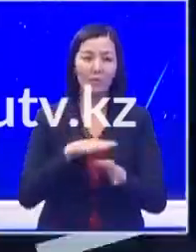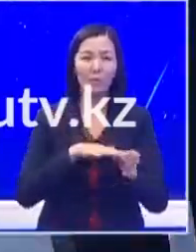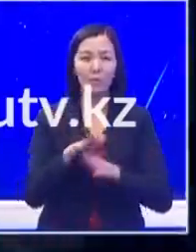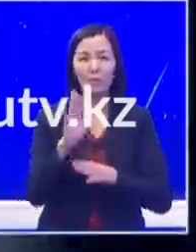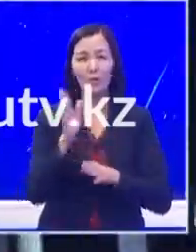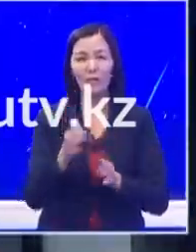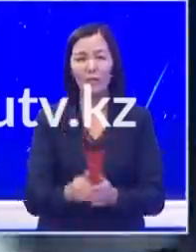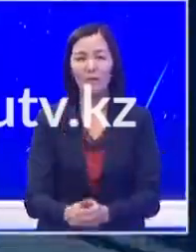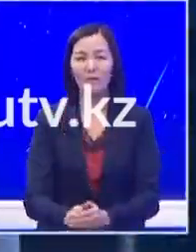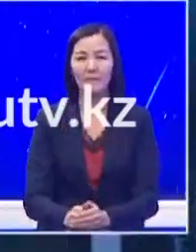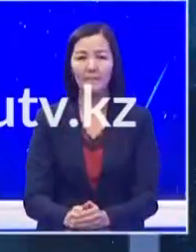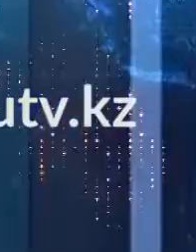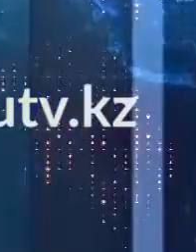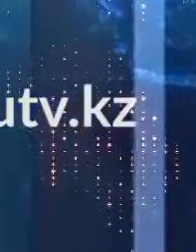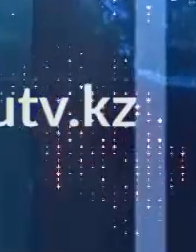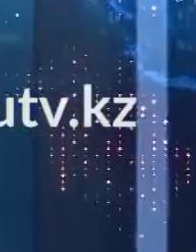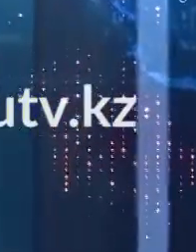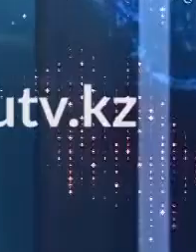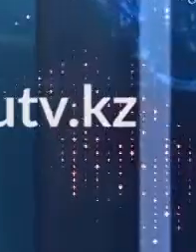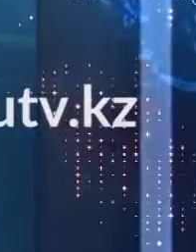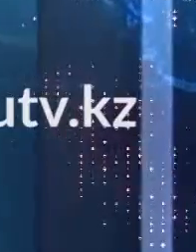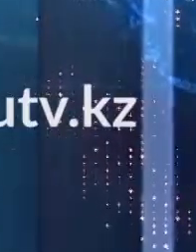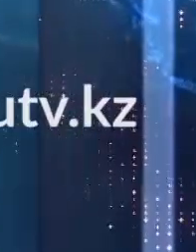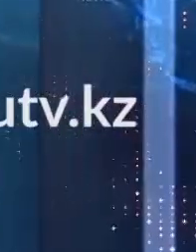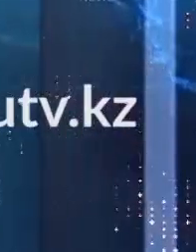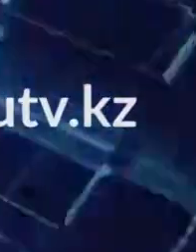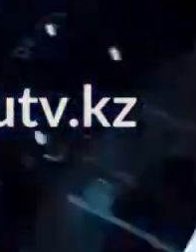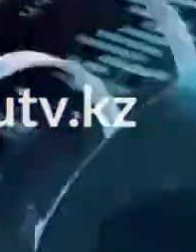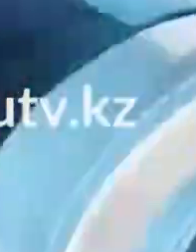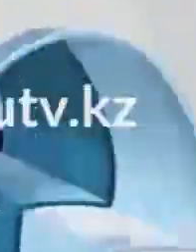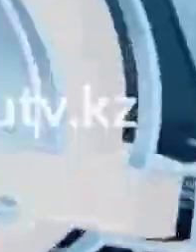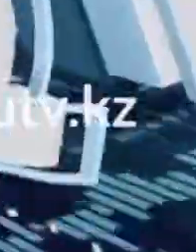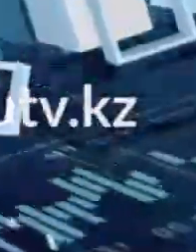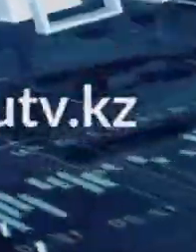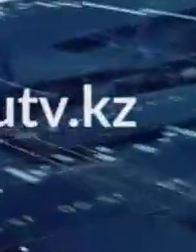Адель Ақжаркенова, Жетісу арнасы, Жамбыл ауданынан.